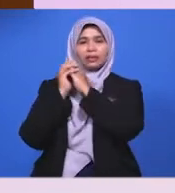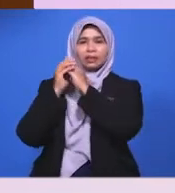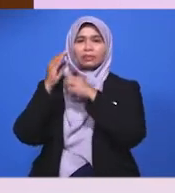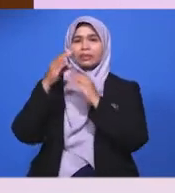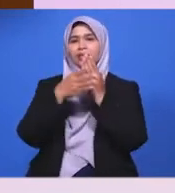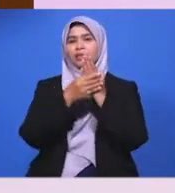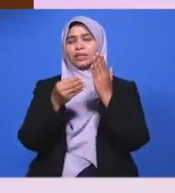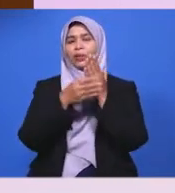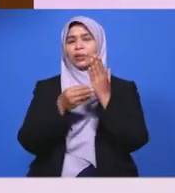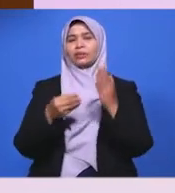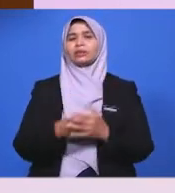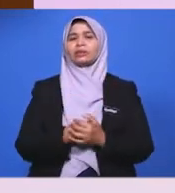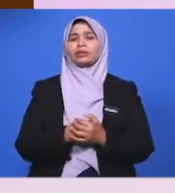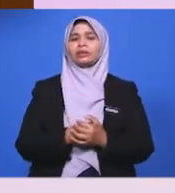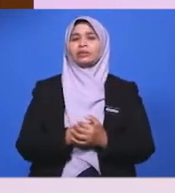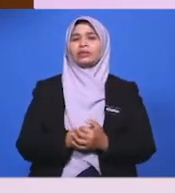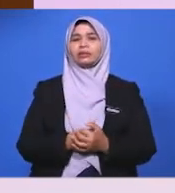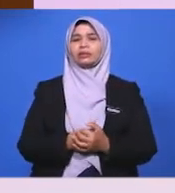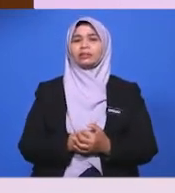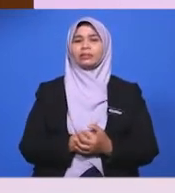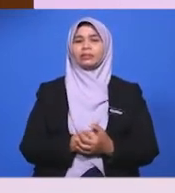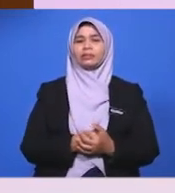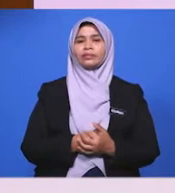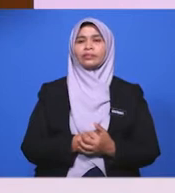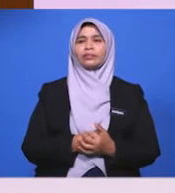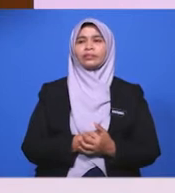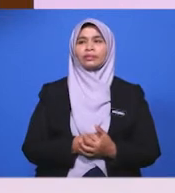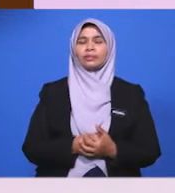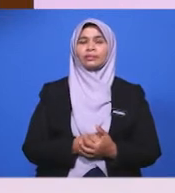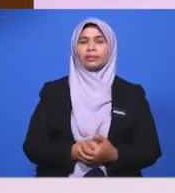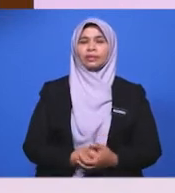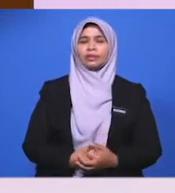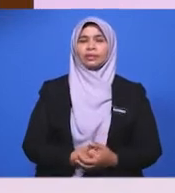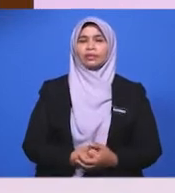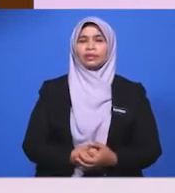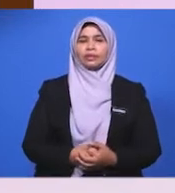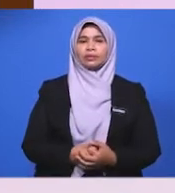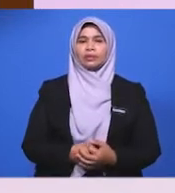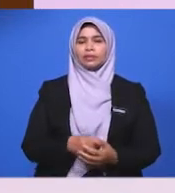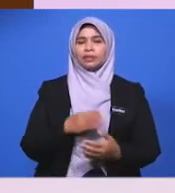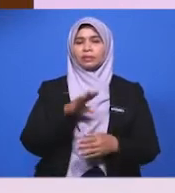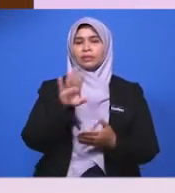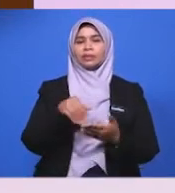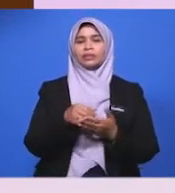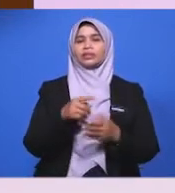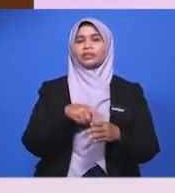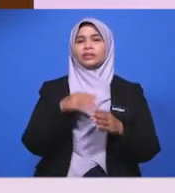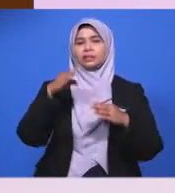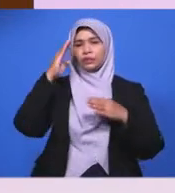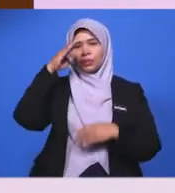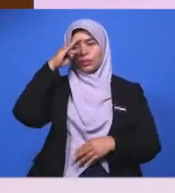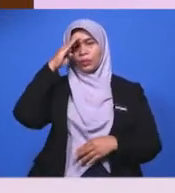sawit. Muazzam Shah dan segi tiga jengka di Pahang serta segamat di